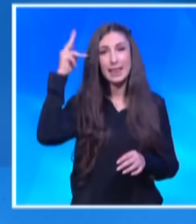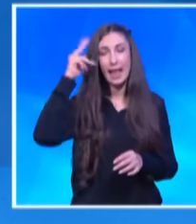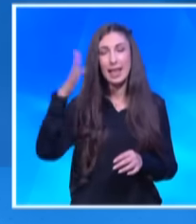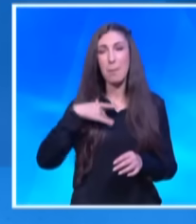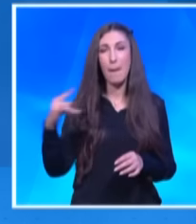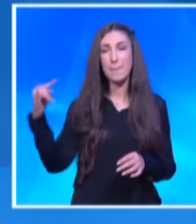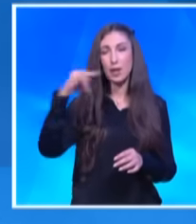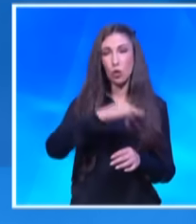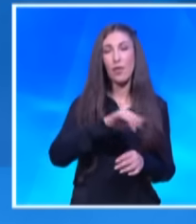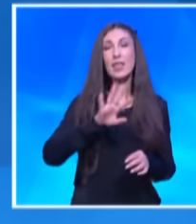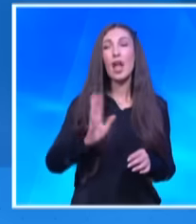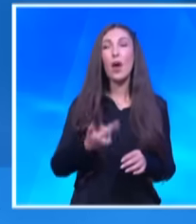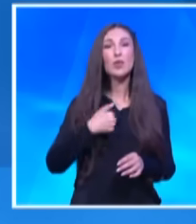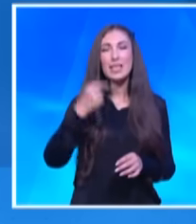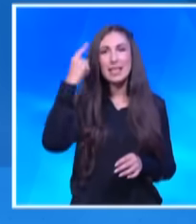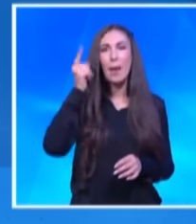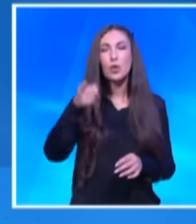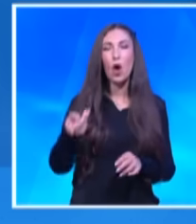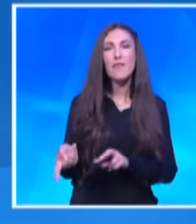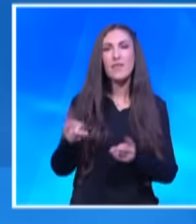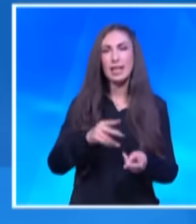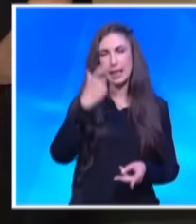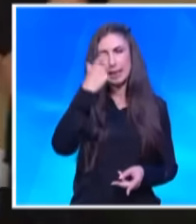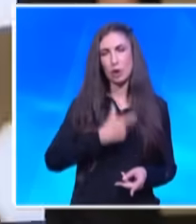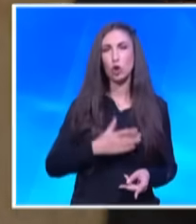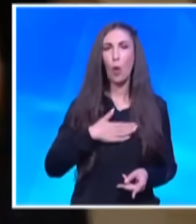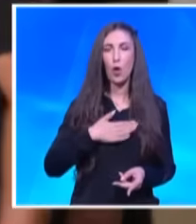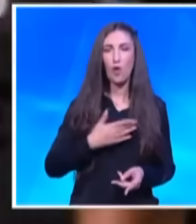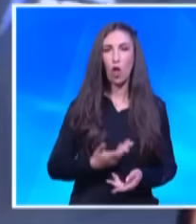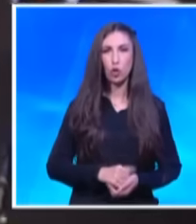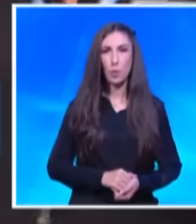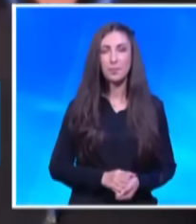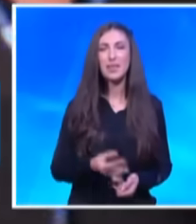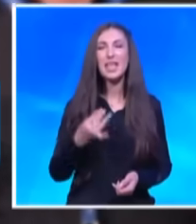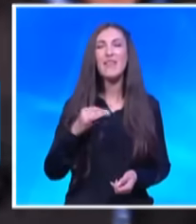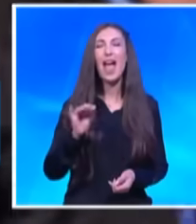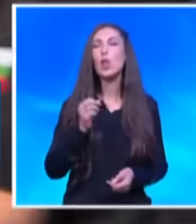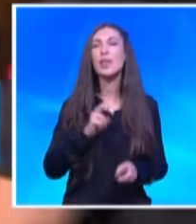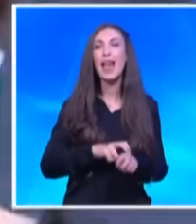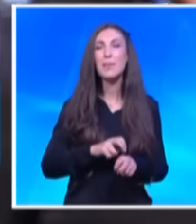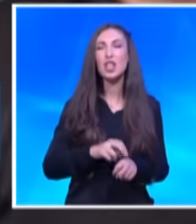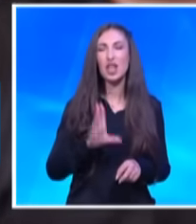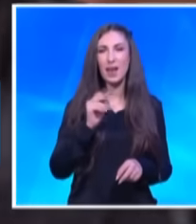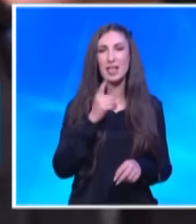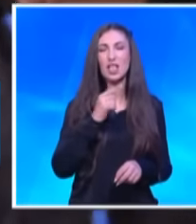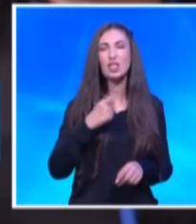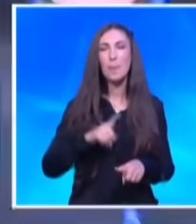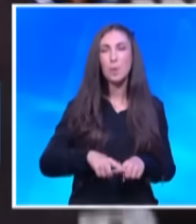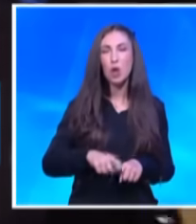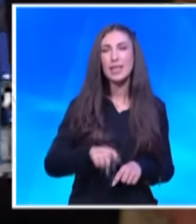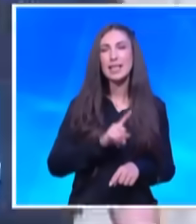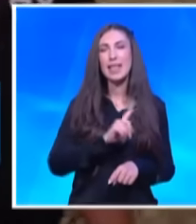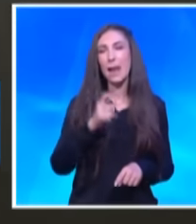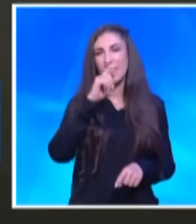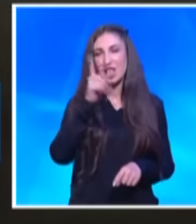Това, което ние знаем към момента, е, че той се е върнал доброволно. Ивайло Дерменджиев коментира, че за процеса няма значение дали